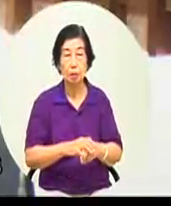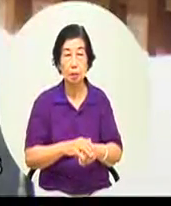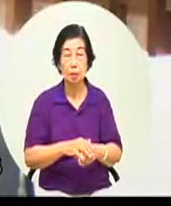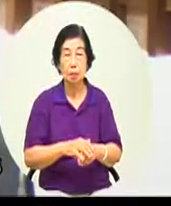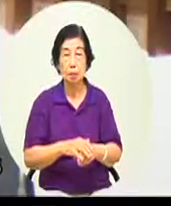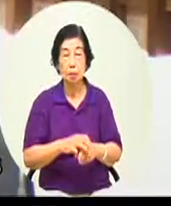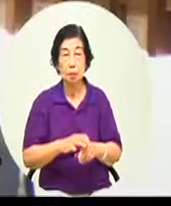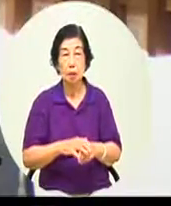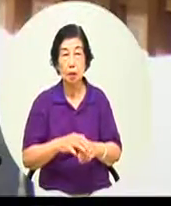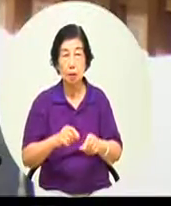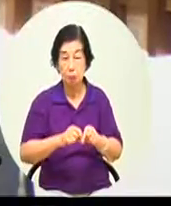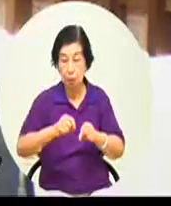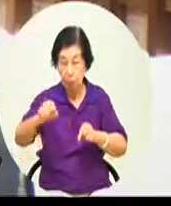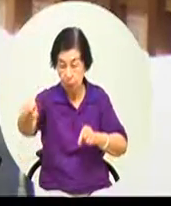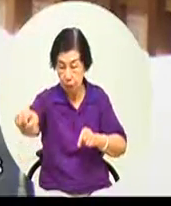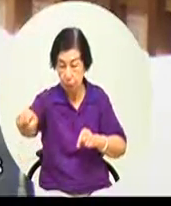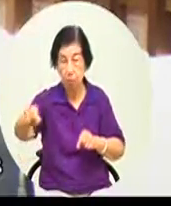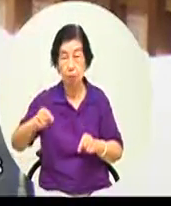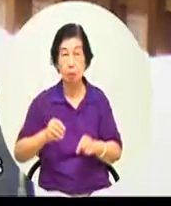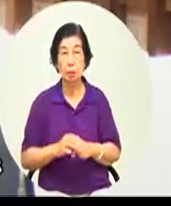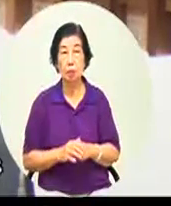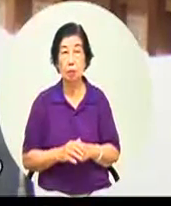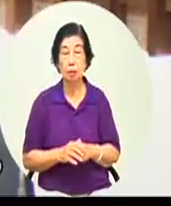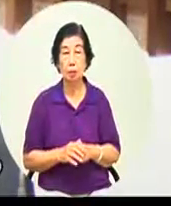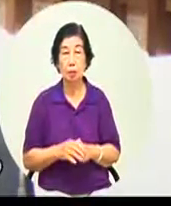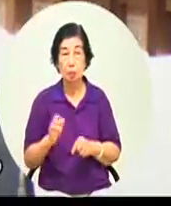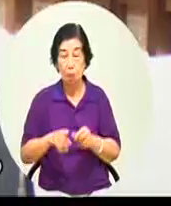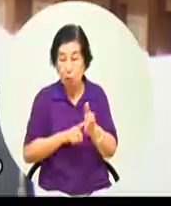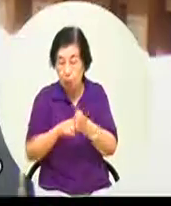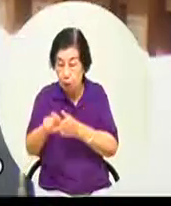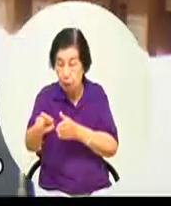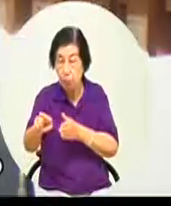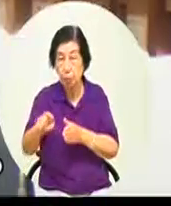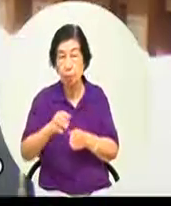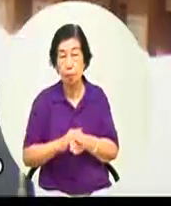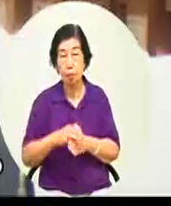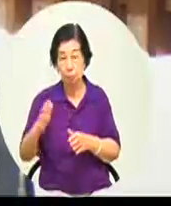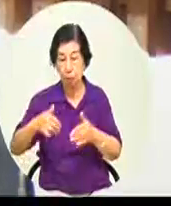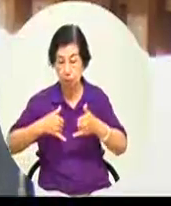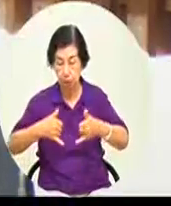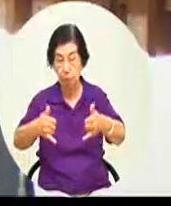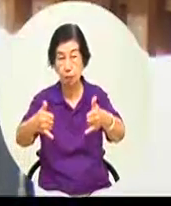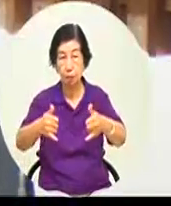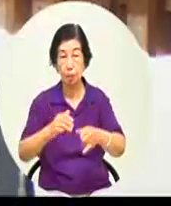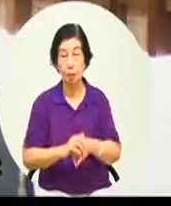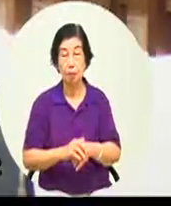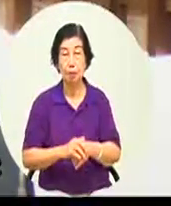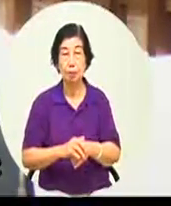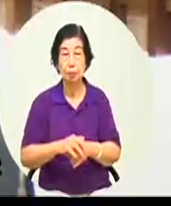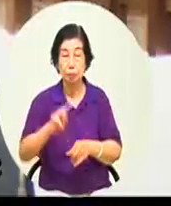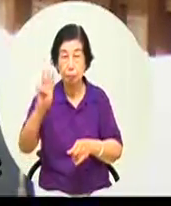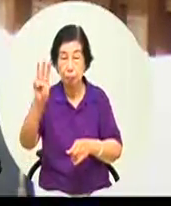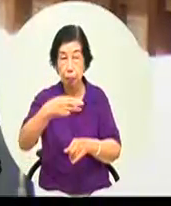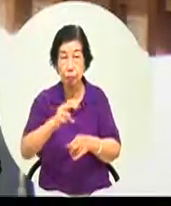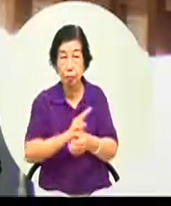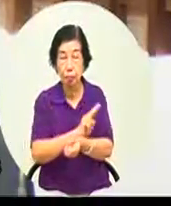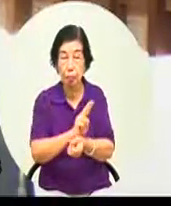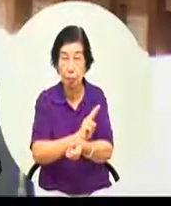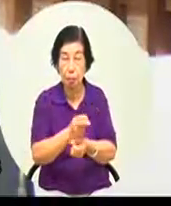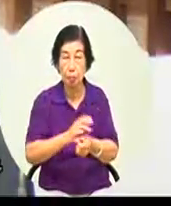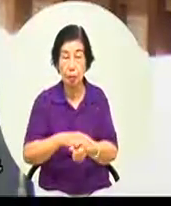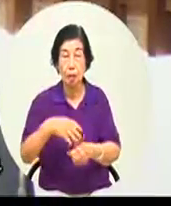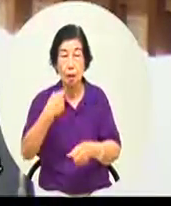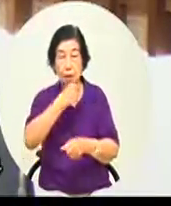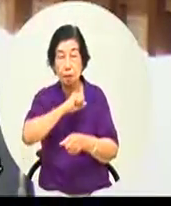爱讲的就是讲，滴滴起哩，哈、哦，目前遐道路哈、哦，就是为湾三拿哈、哦，就台二十一线就对了